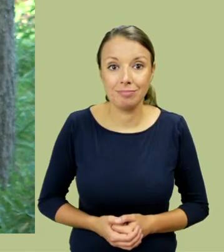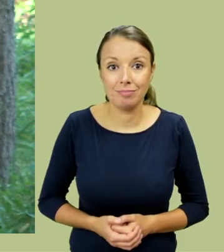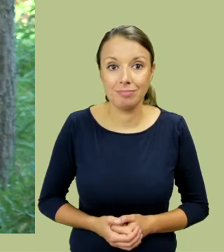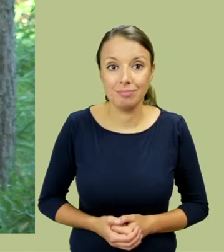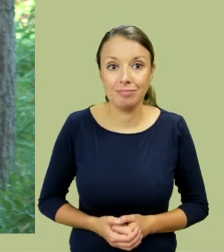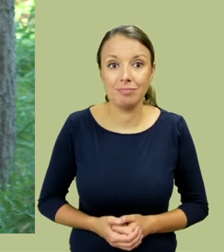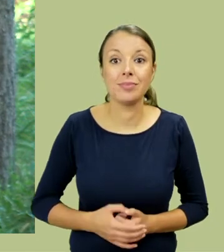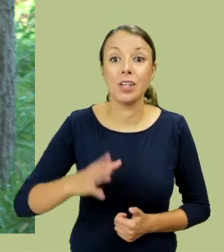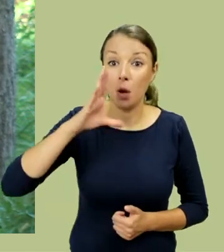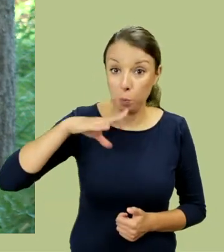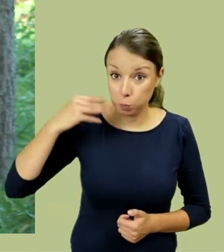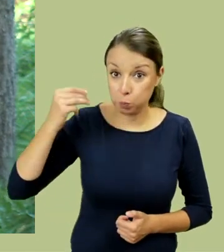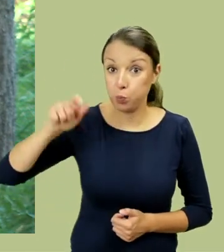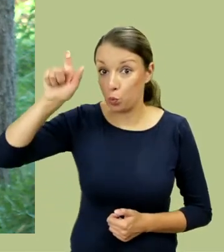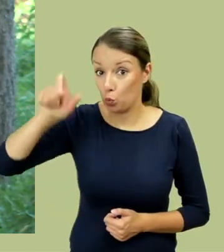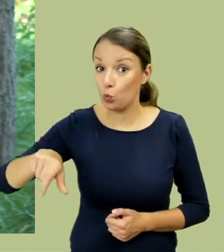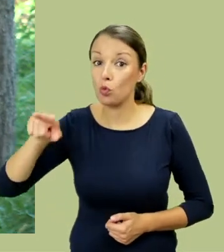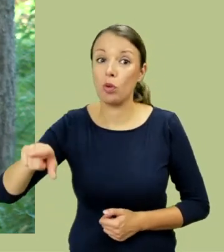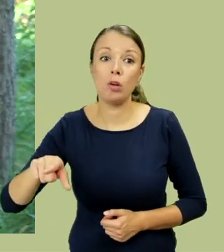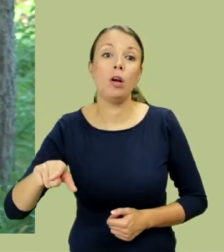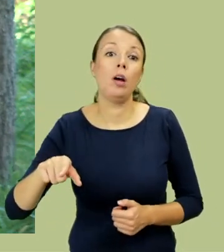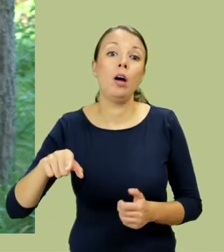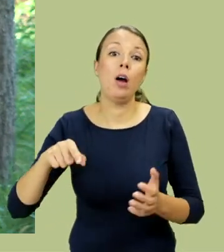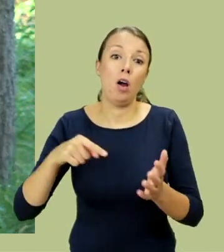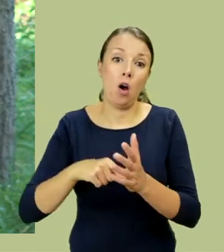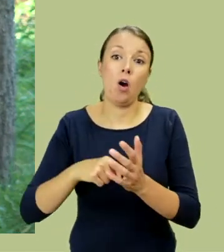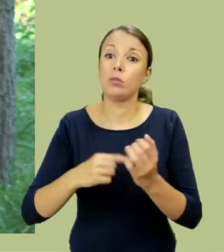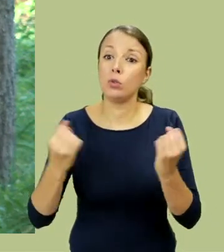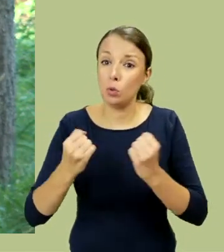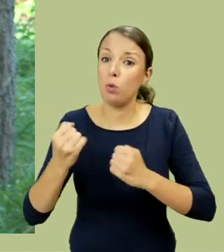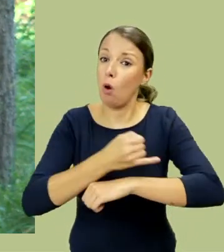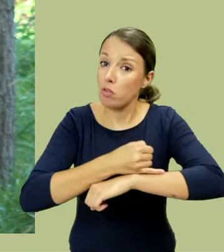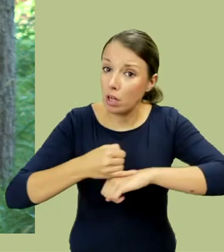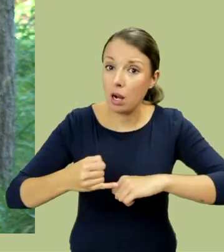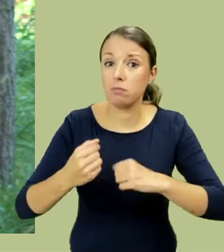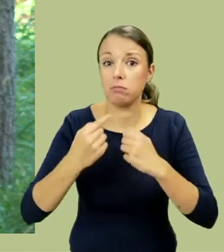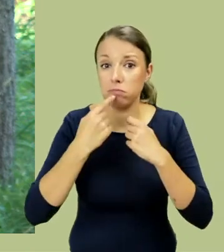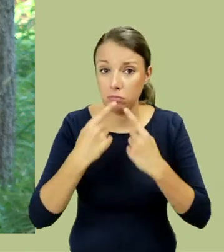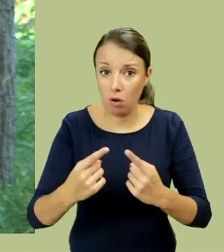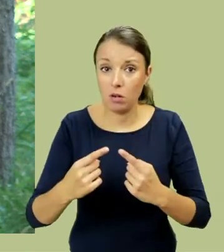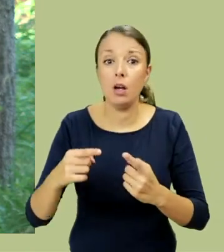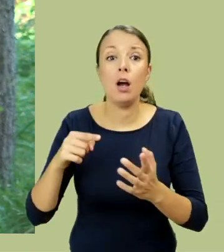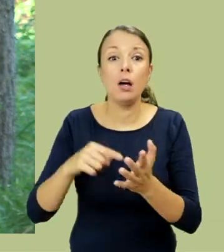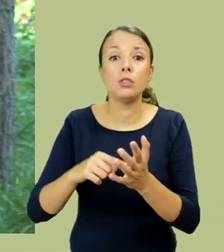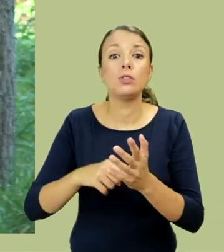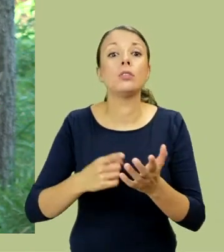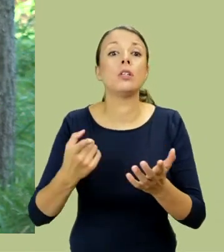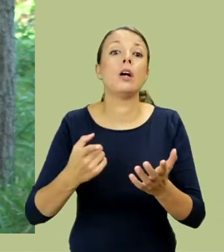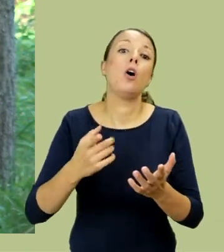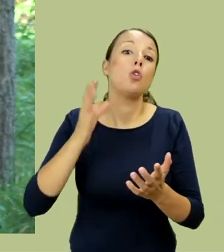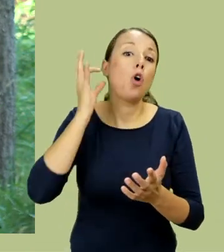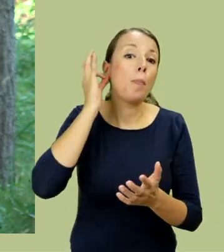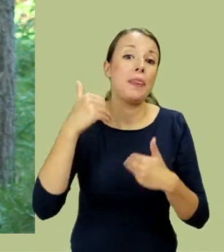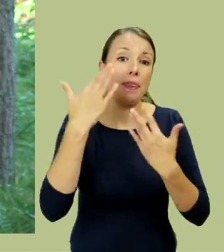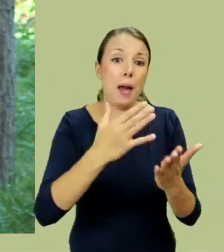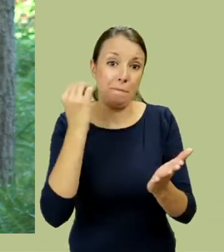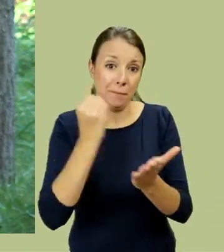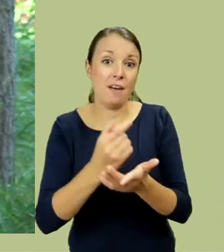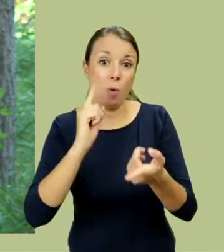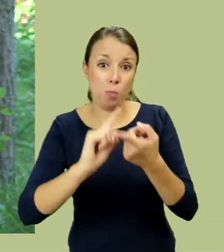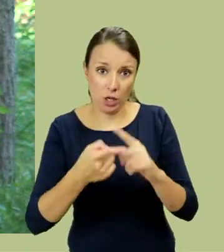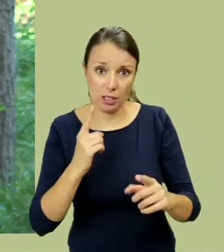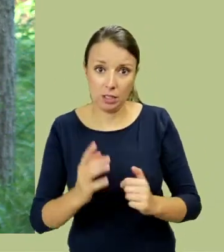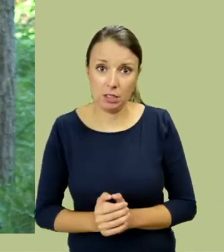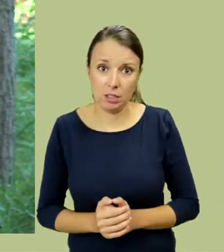Piłsudski podkreślał nieraz, pisała o nim już jako jego żona, że nadał kobietom prawa polityczne, to jeszcze za chwilę jedno